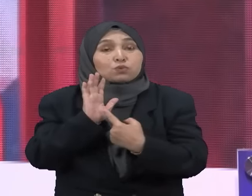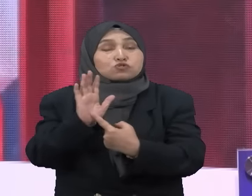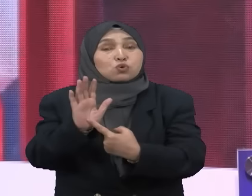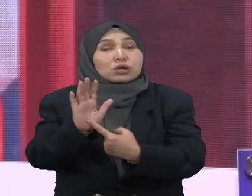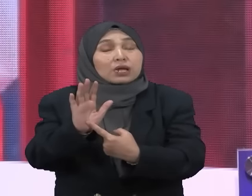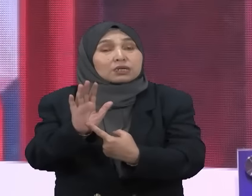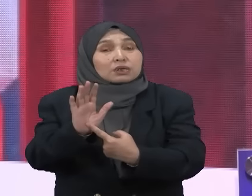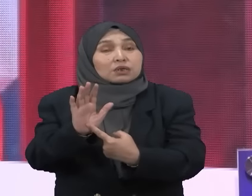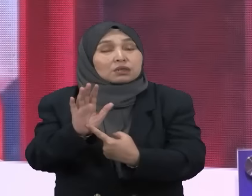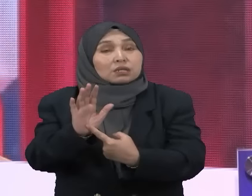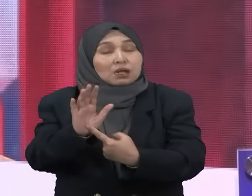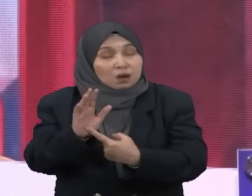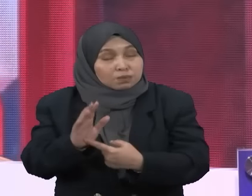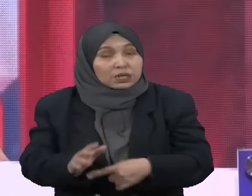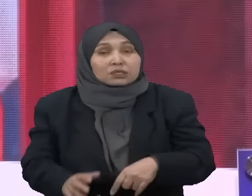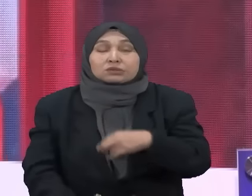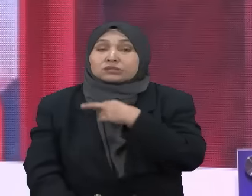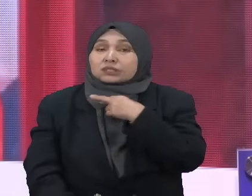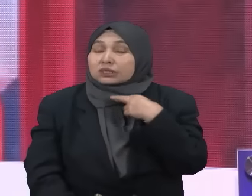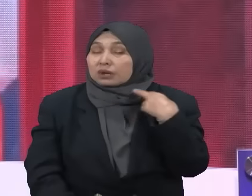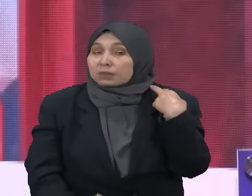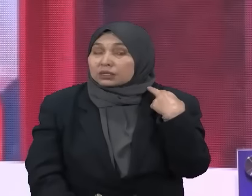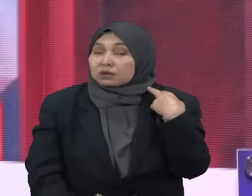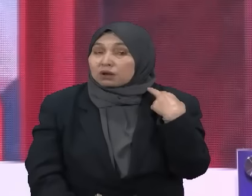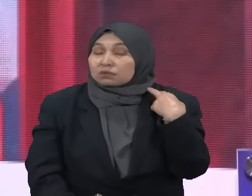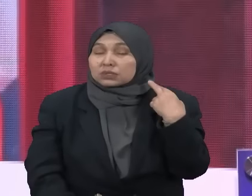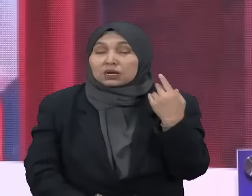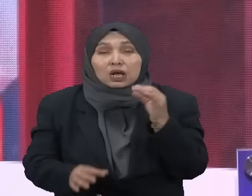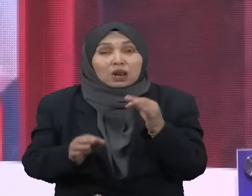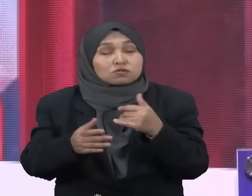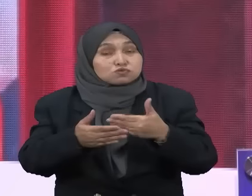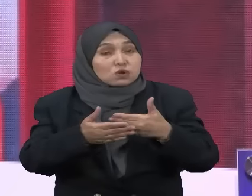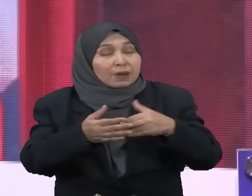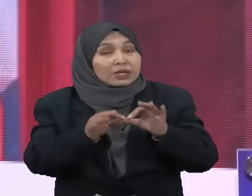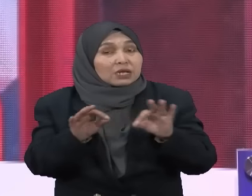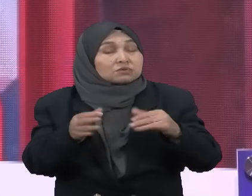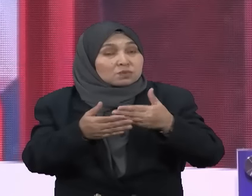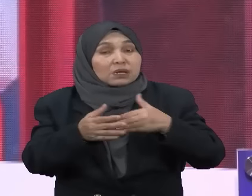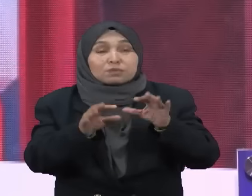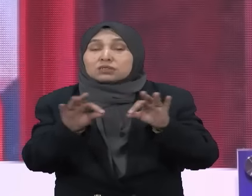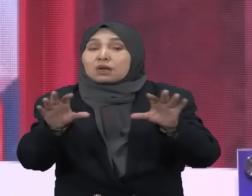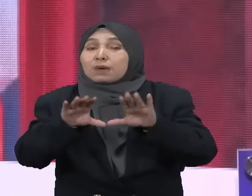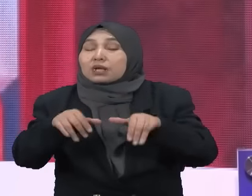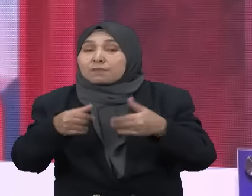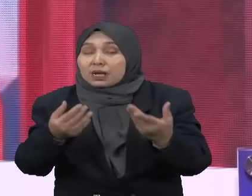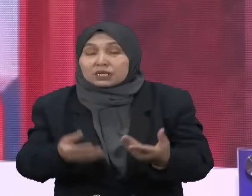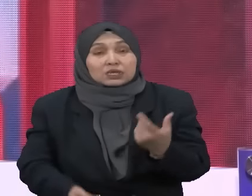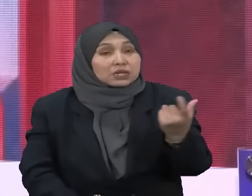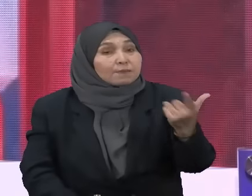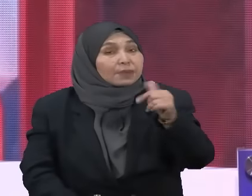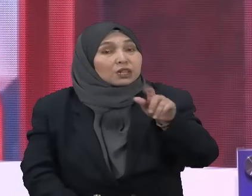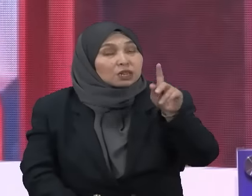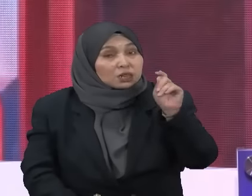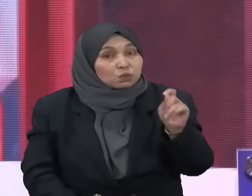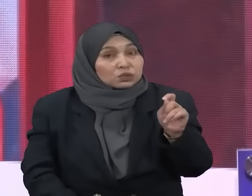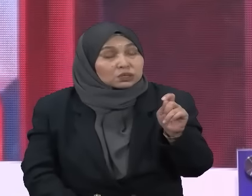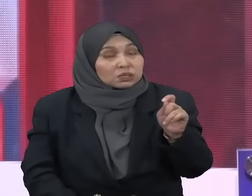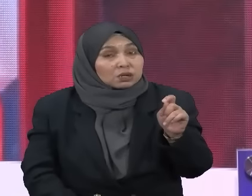kepada respon, kan? Menunjukkan kepada respon. Kalau sebelum ayat yang sebelum ini menceritakan bagaimana Nabi Lut alaihi